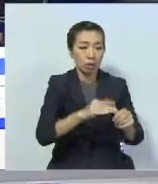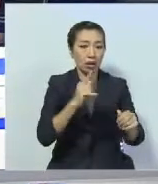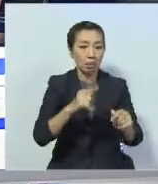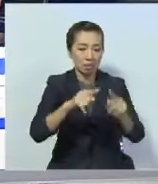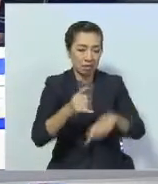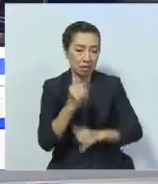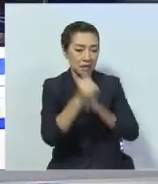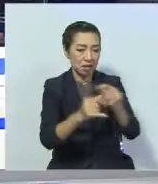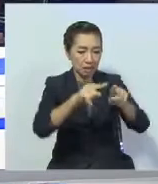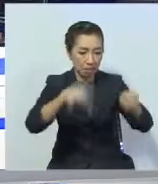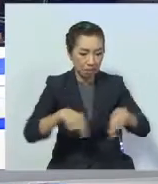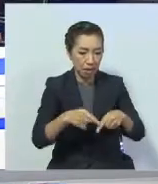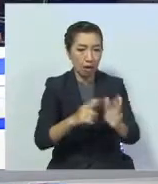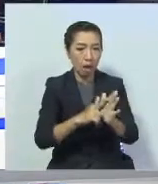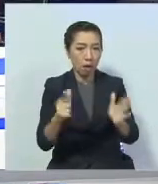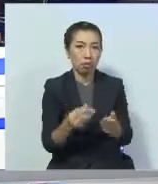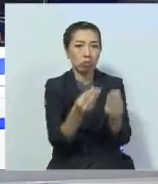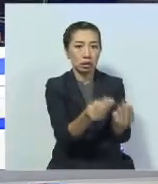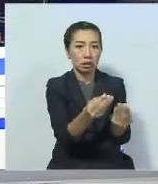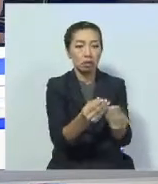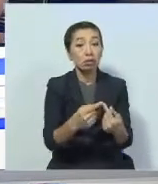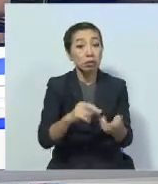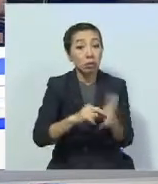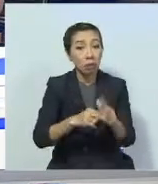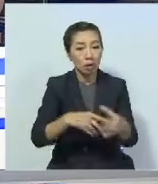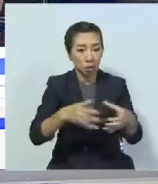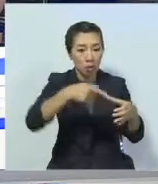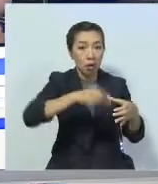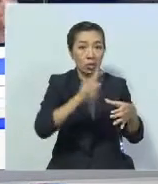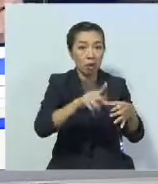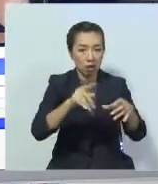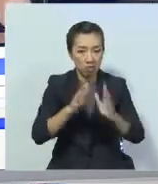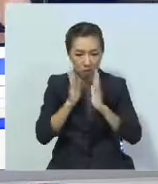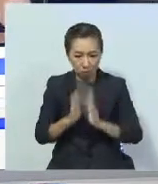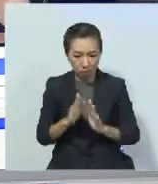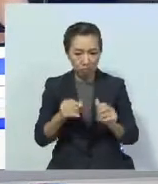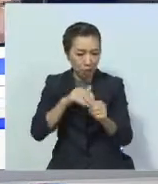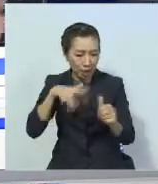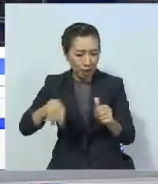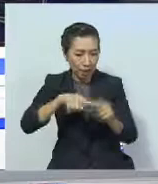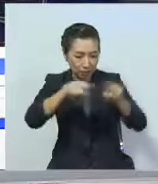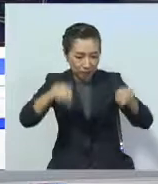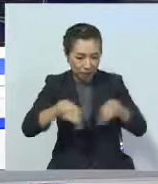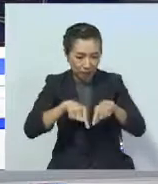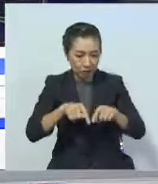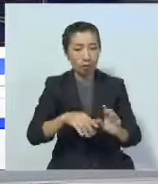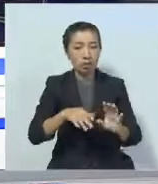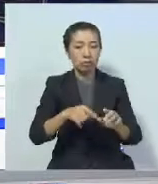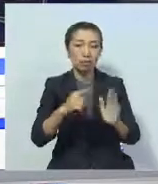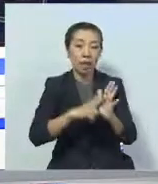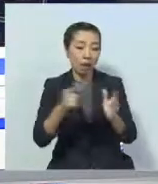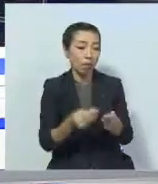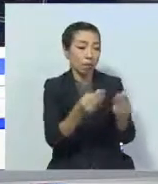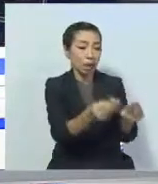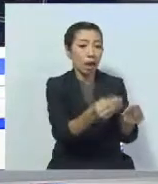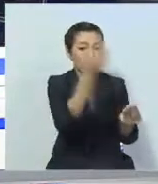ใบลาออกกันนะคะ ใช่แต่ว่าลาออกครั้งนี้เขาบอกเลยว่าไม่ใช่ว่าขัดแย้งกันหรือว่ามีปัญหาทางการเมืองแต่คือเขาจะย้ายไปอยู่ที่พรรค